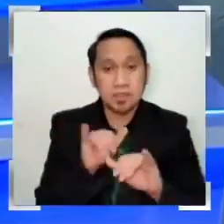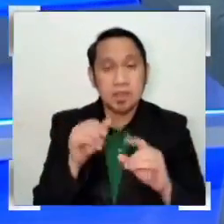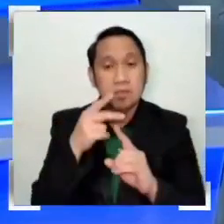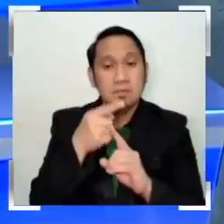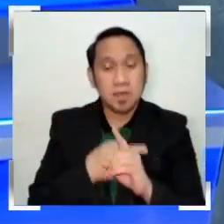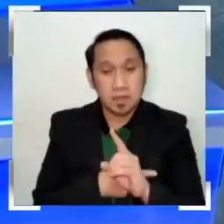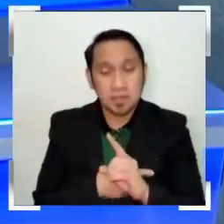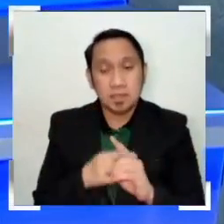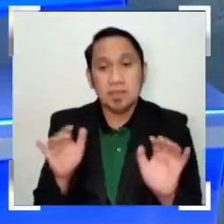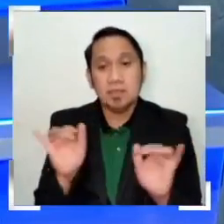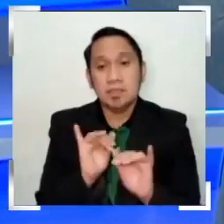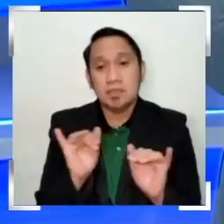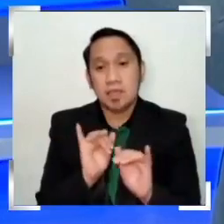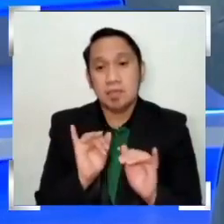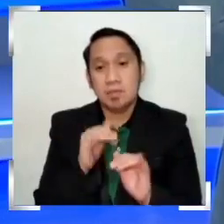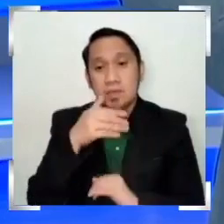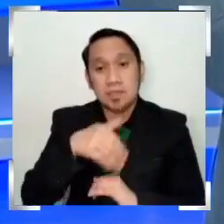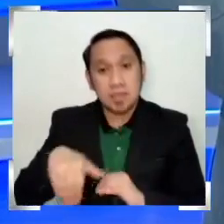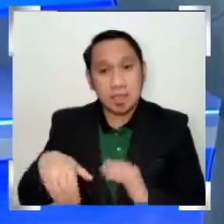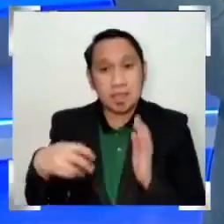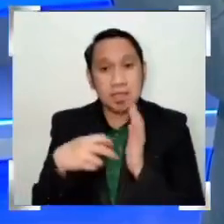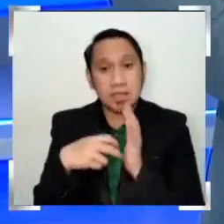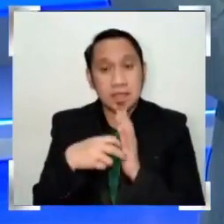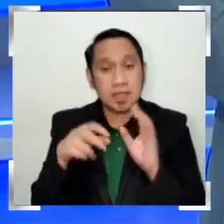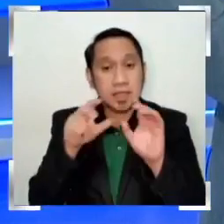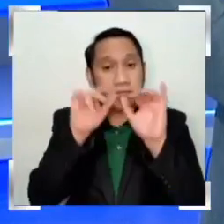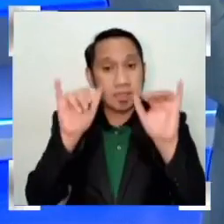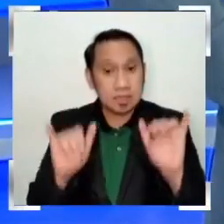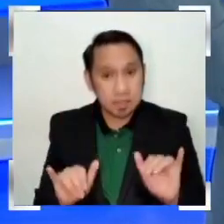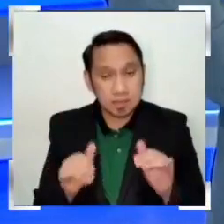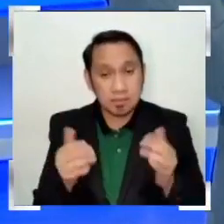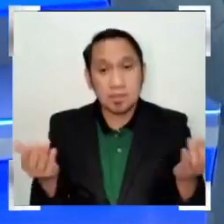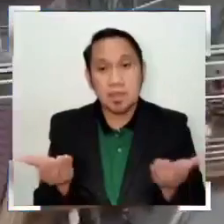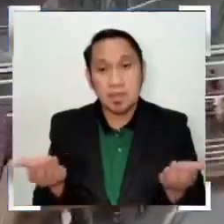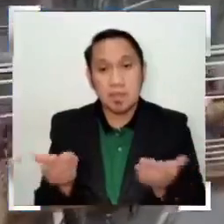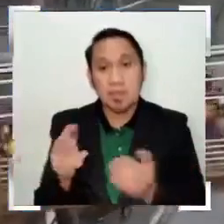ticketing system sa Metro Manila. Saksi si Cedric Castillo.